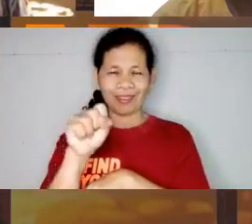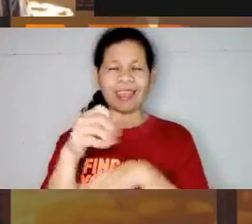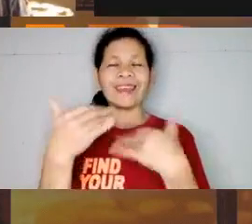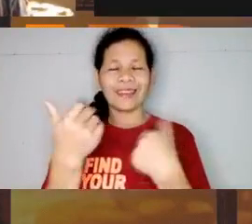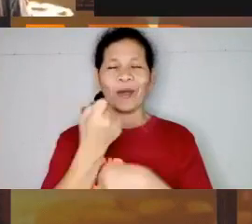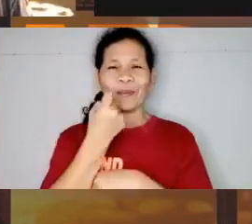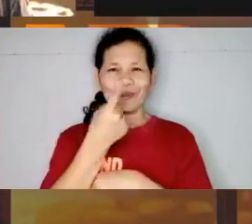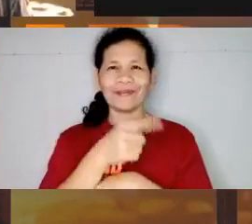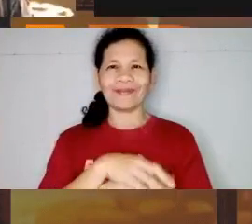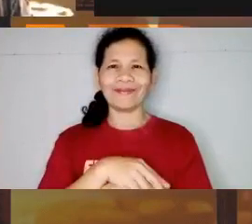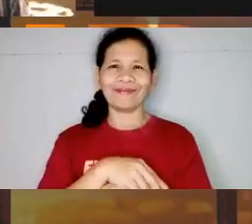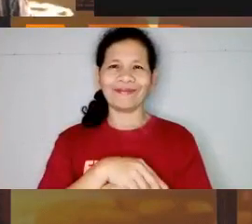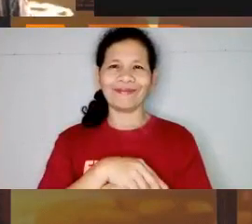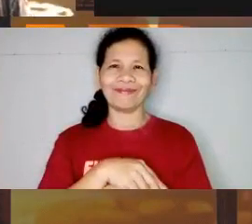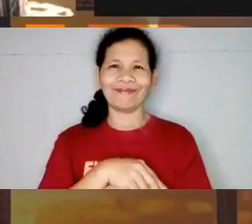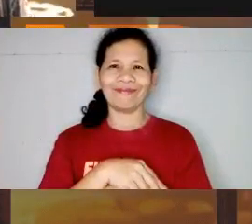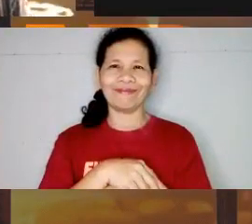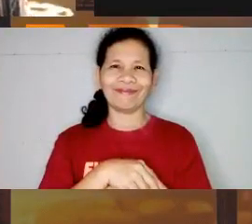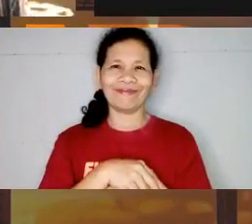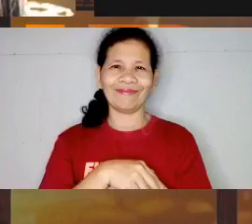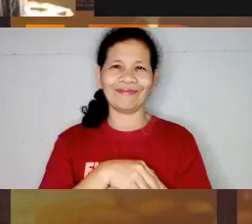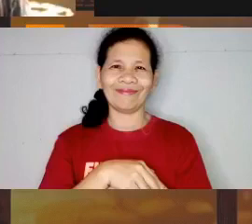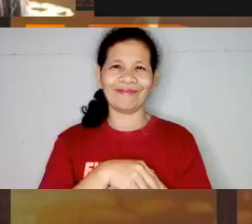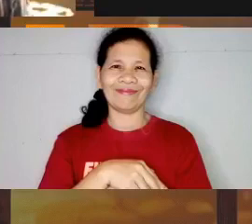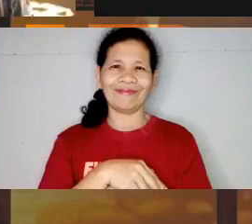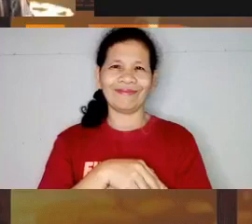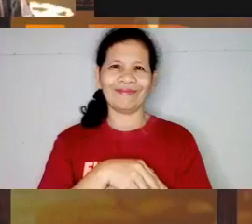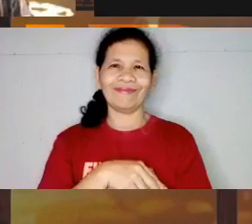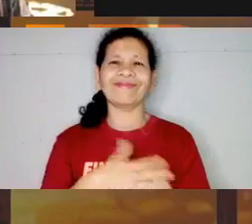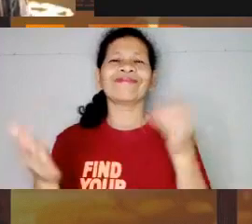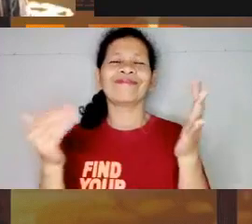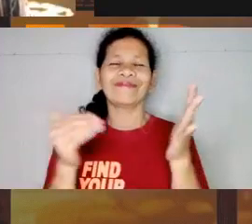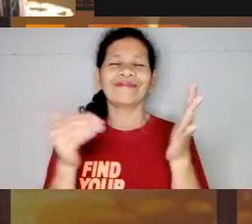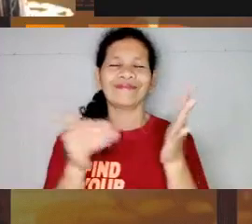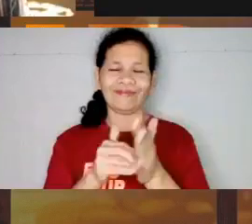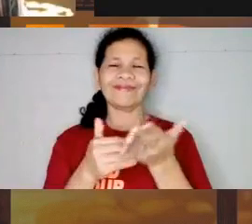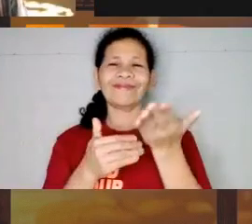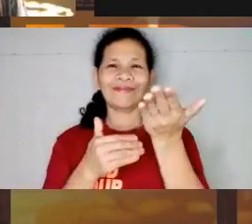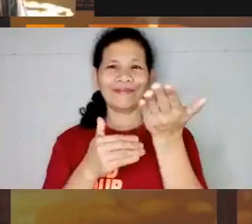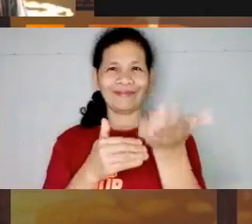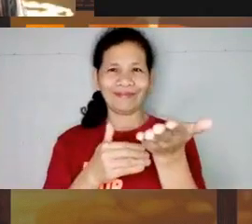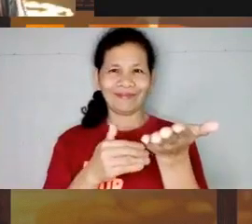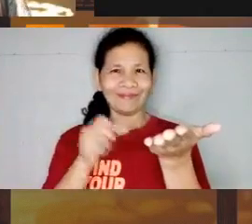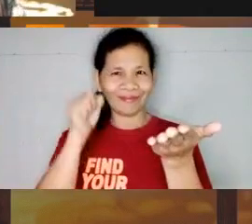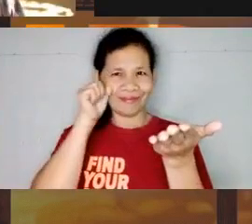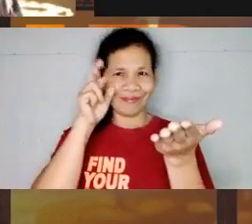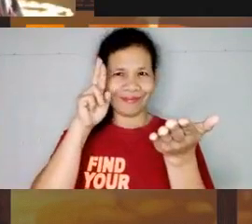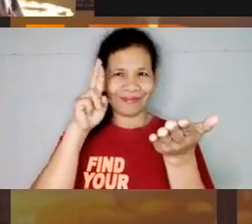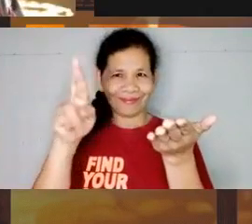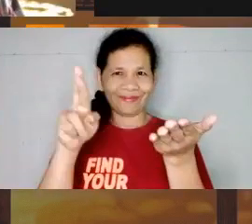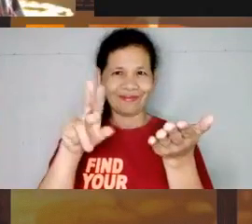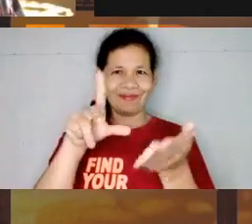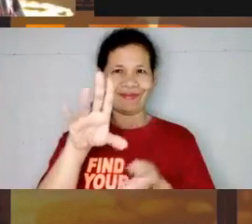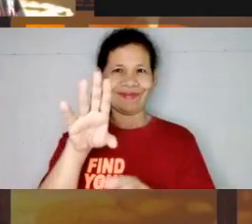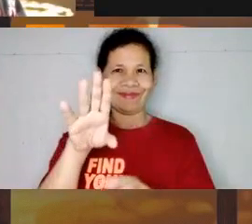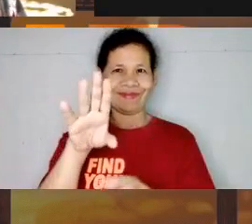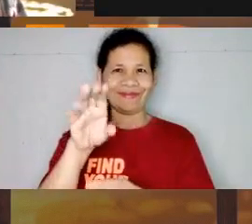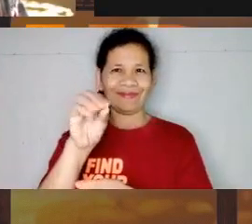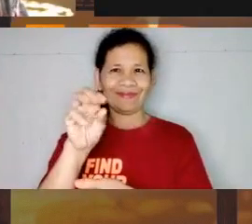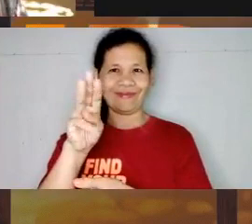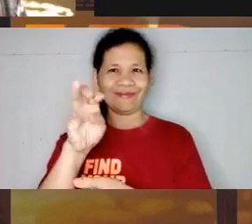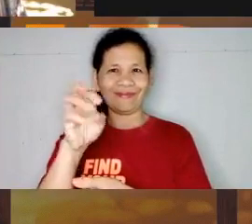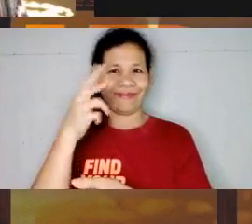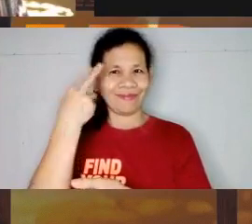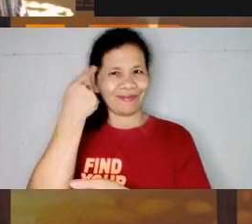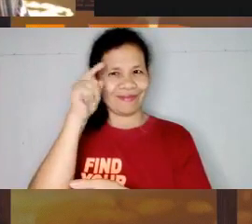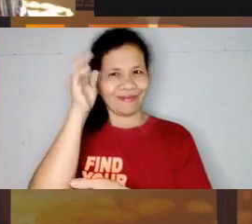Magaling talaga to si Sir Leomer. Ano? Kaya ibalik na po natin sa kanya para makapag-conclose yun si Sir. Napakaganda pong